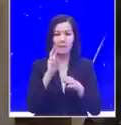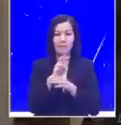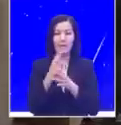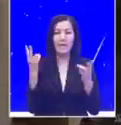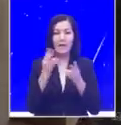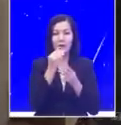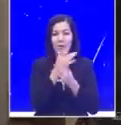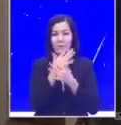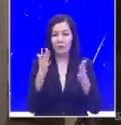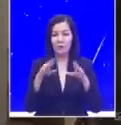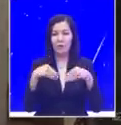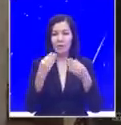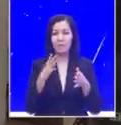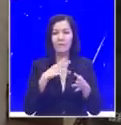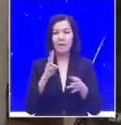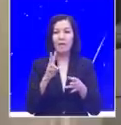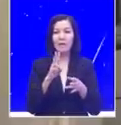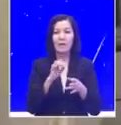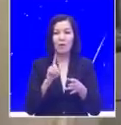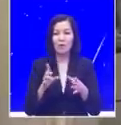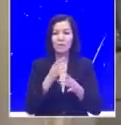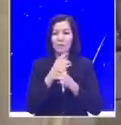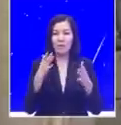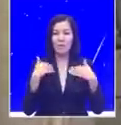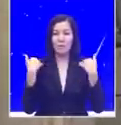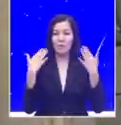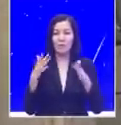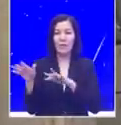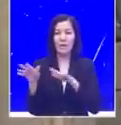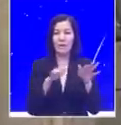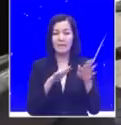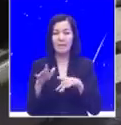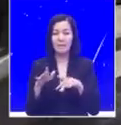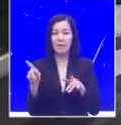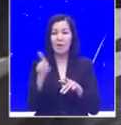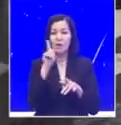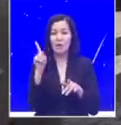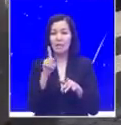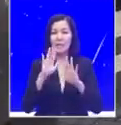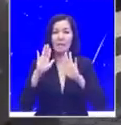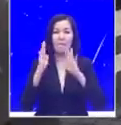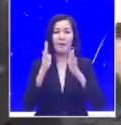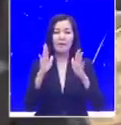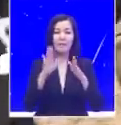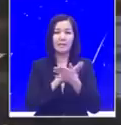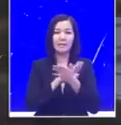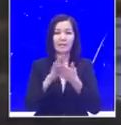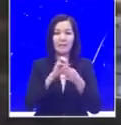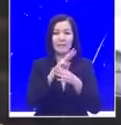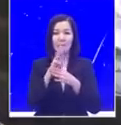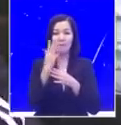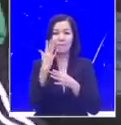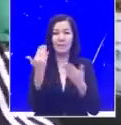Қажетті азық-түлікті табыстап, Наурыз мерекесімен құттықтады. Бұл акция барысында жастар паркының тазалығын қамтамасыз ететін